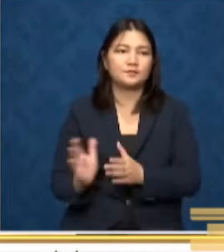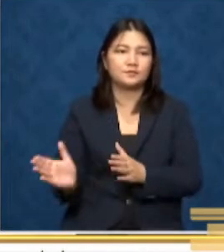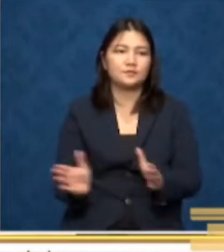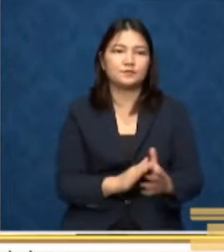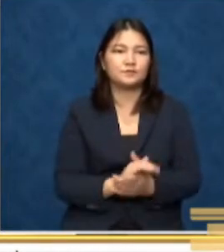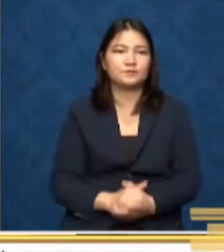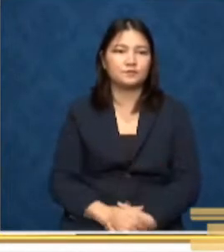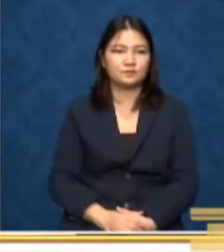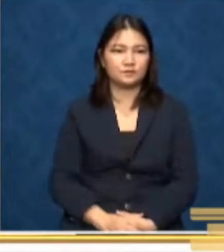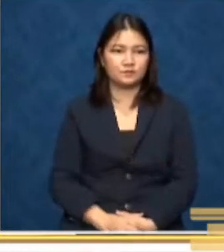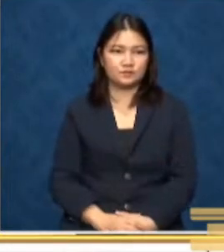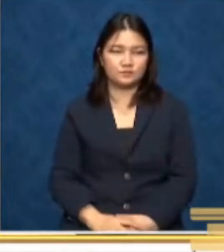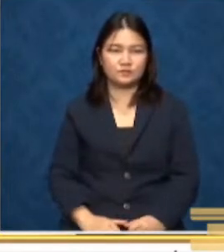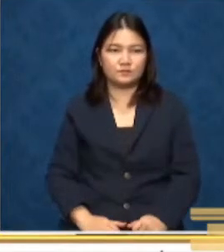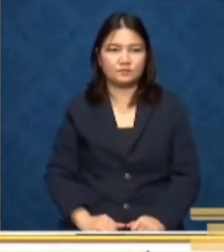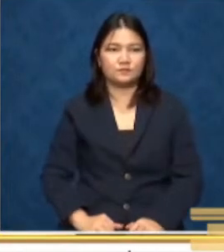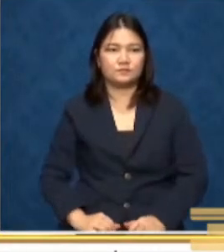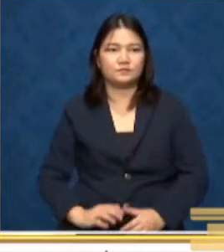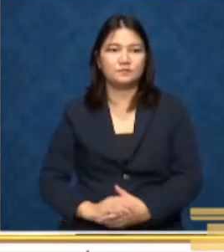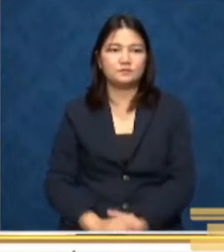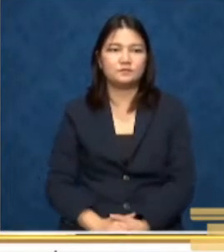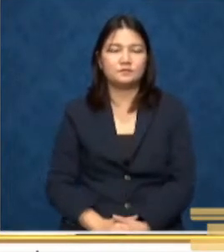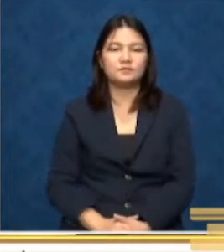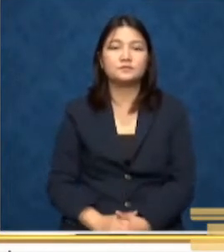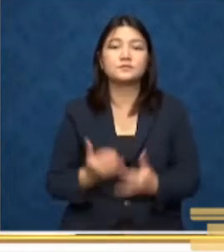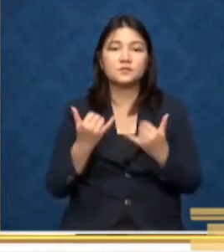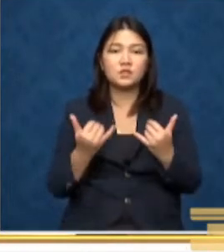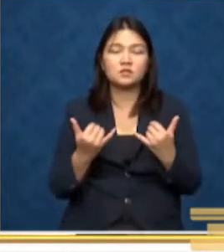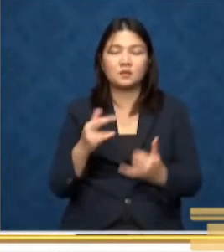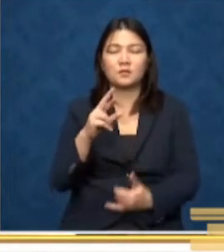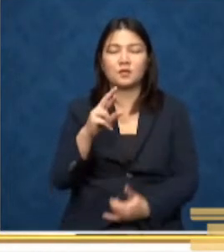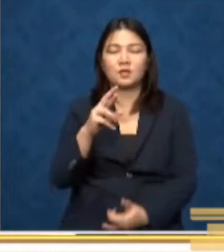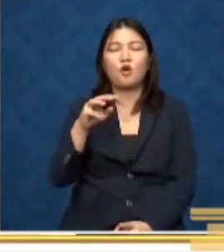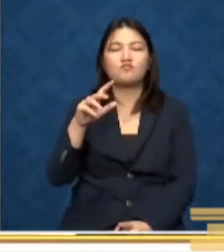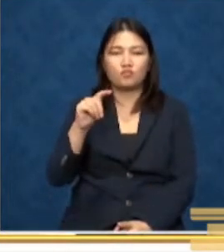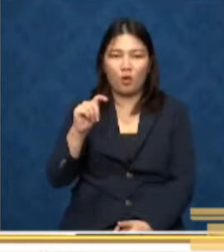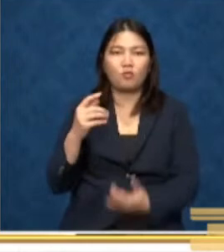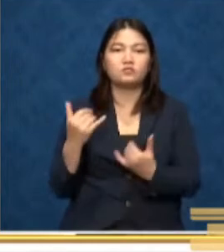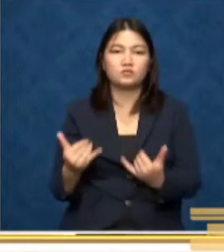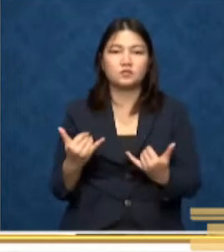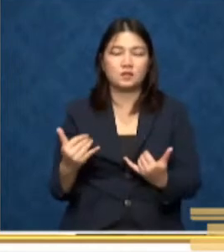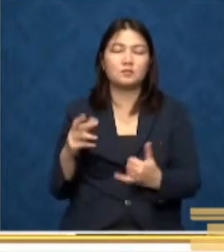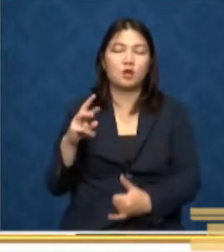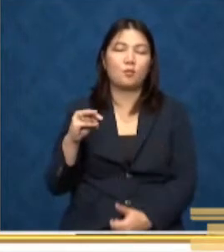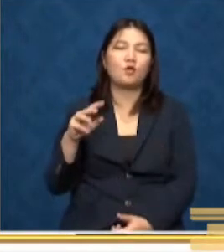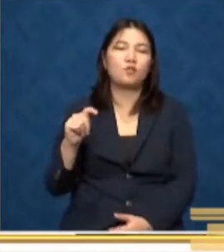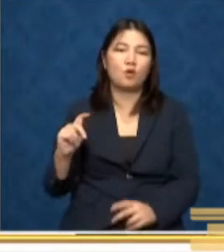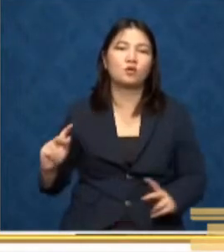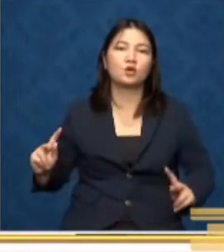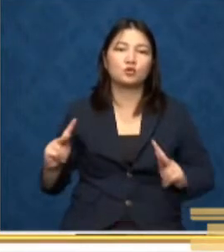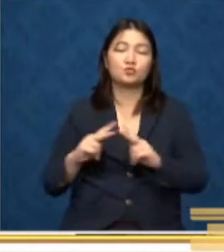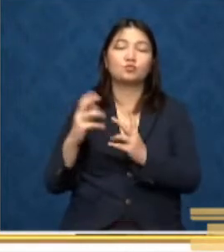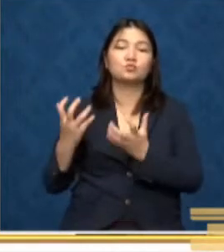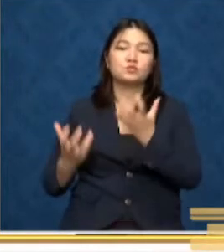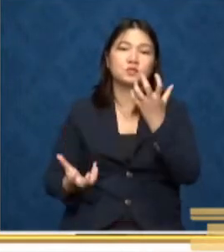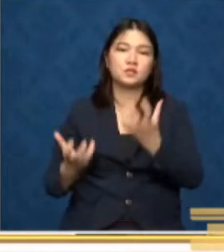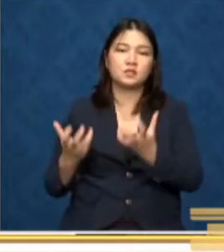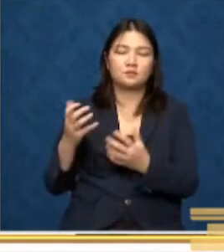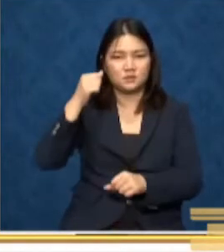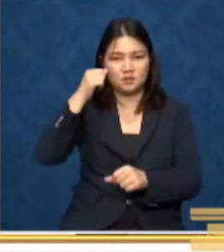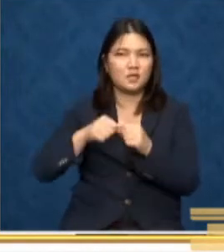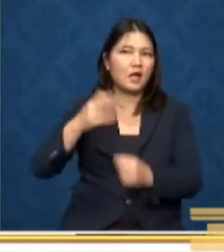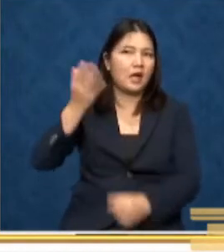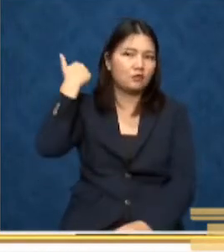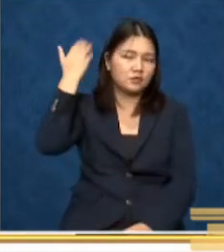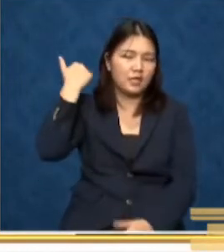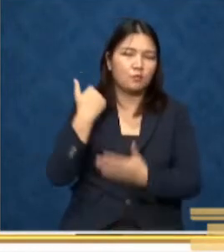ตอและวันนี้เป็นรัฐมนตรีว่าการกระทรวงยุติธรรมท่านบอกว่าที่ไปทำไว้ช่วงนั้นกับมีประโยชน์มากทำให้ส